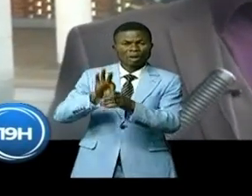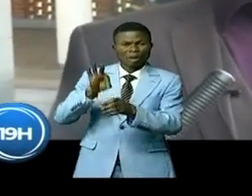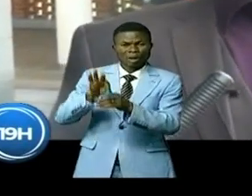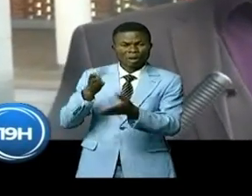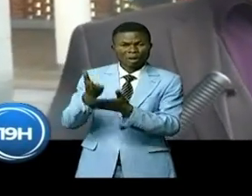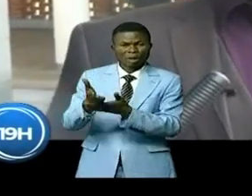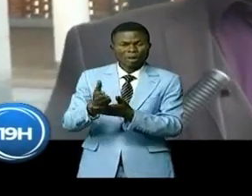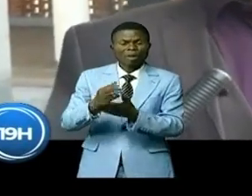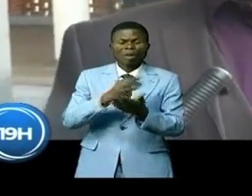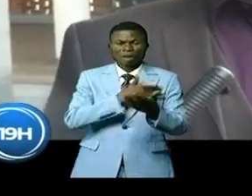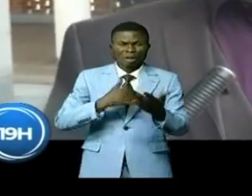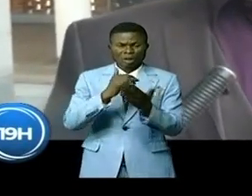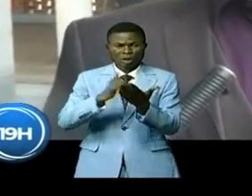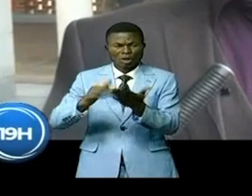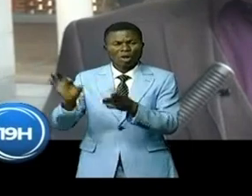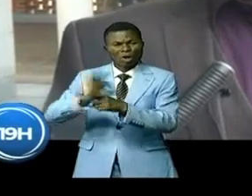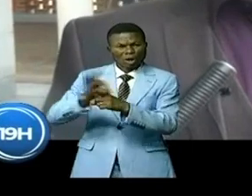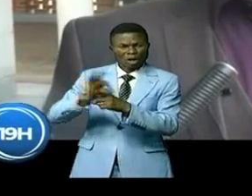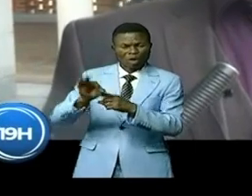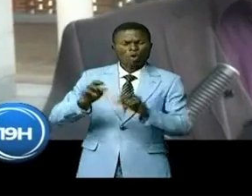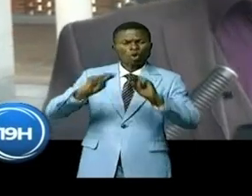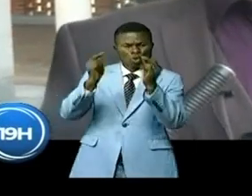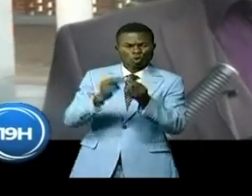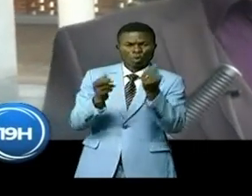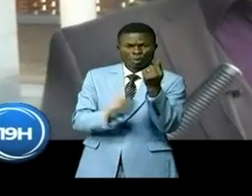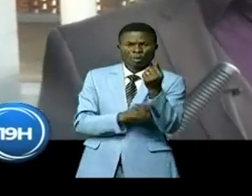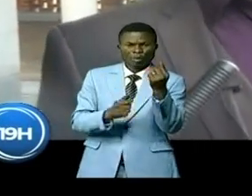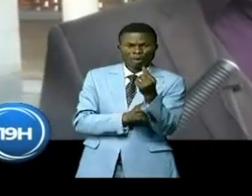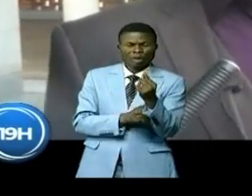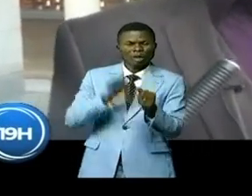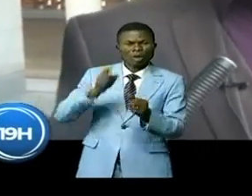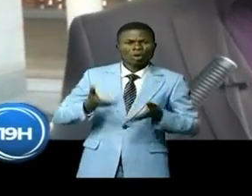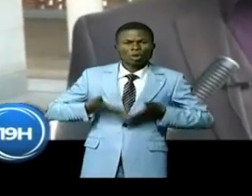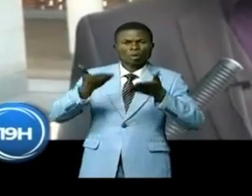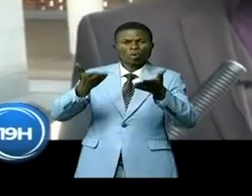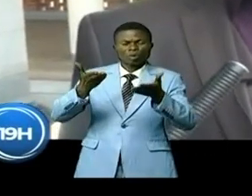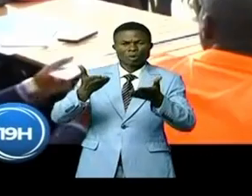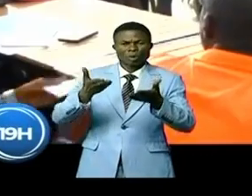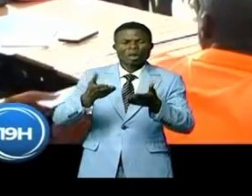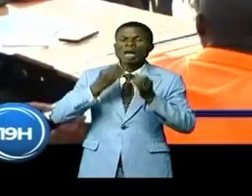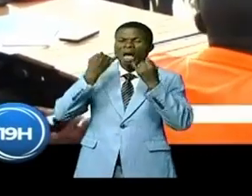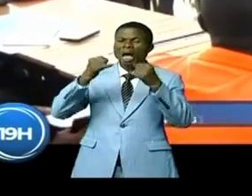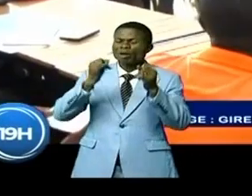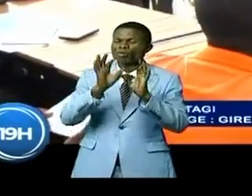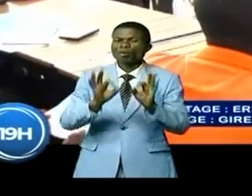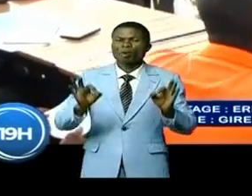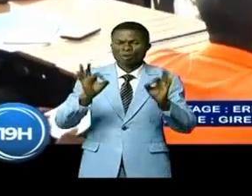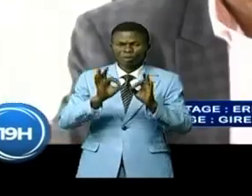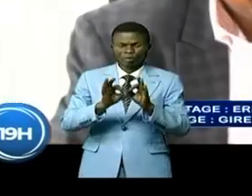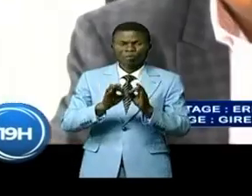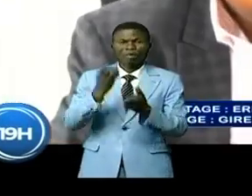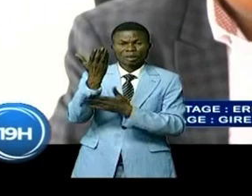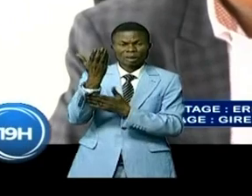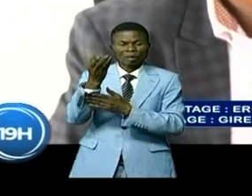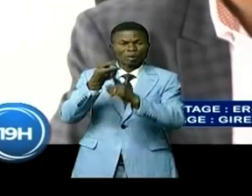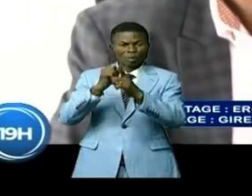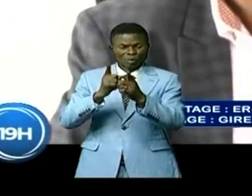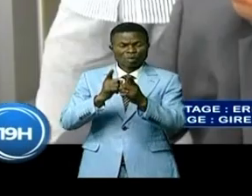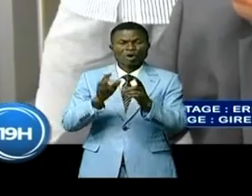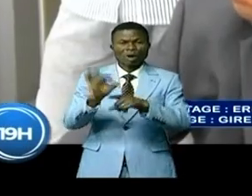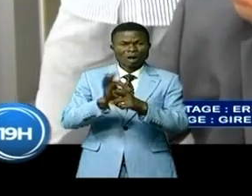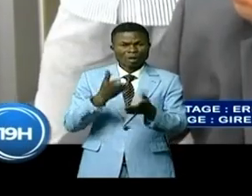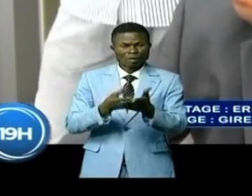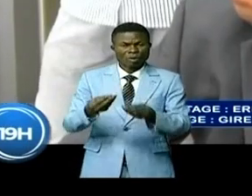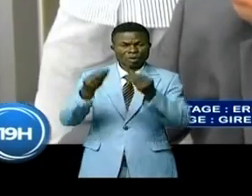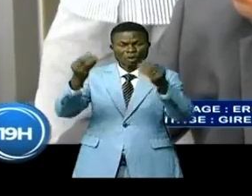de recrutement, de formation de ceux-là qui les proposer à la récolte de données. Les recommandations qui sortiront de cet atelier seront soumises